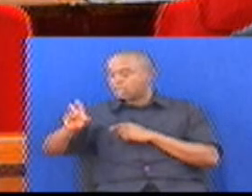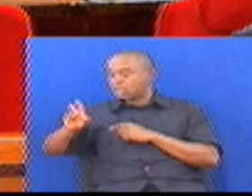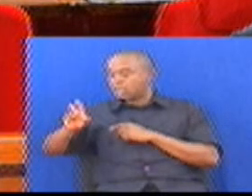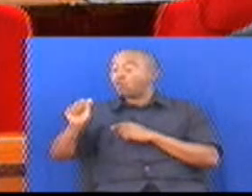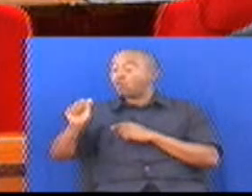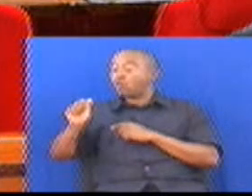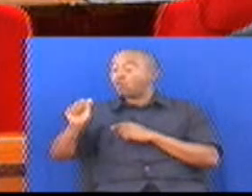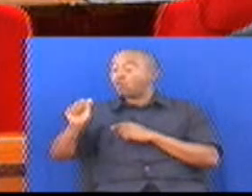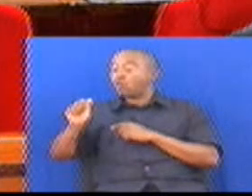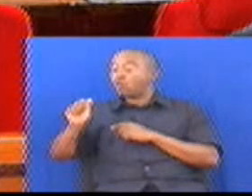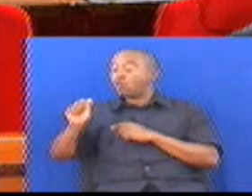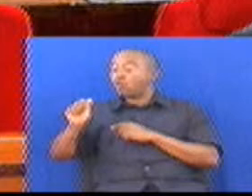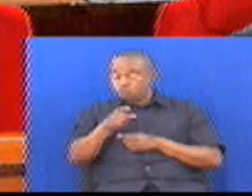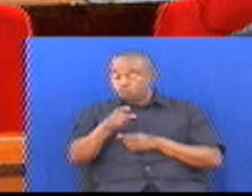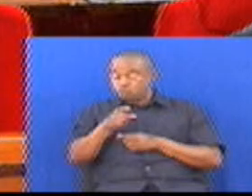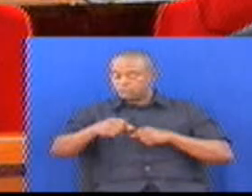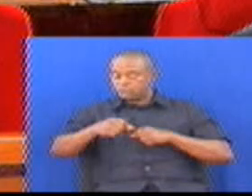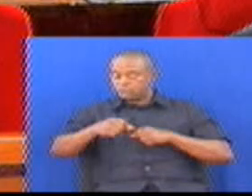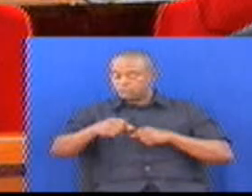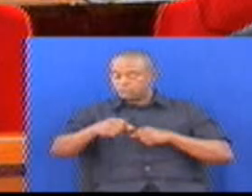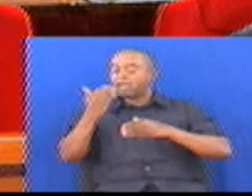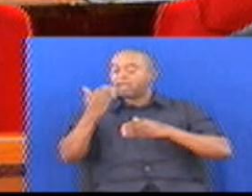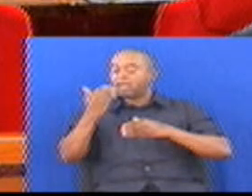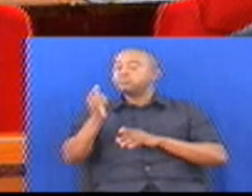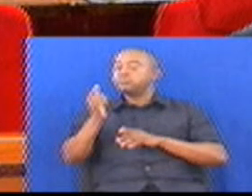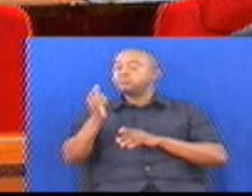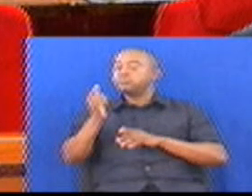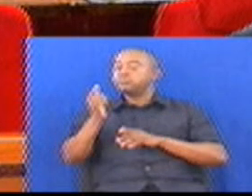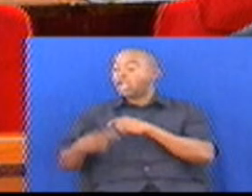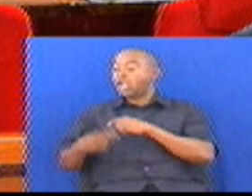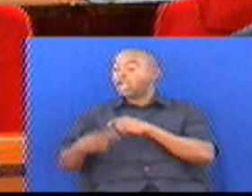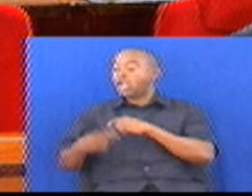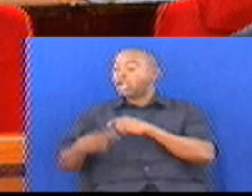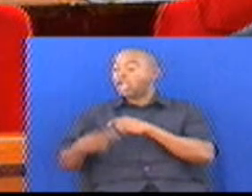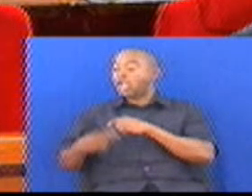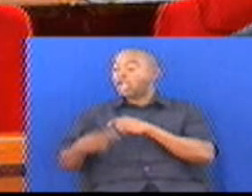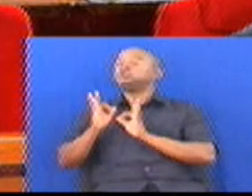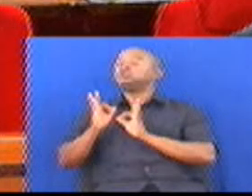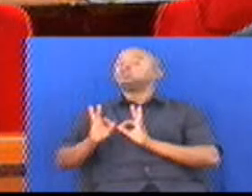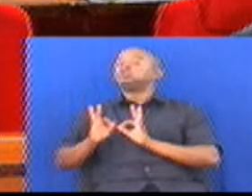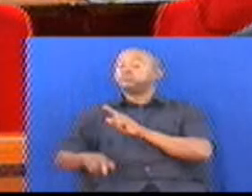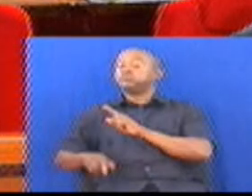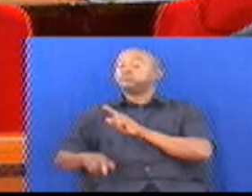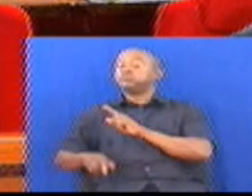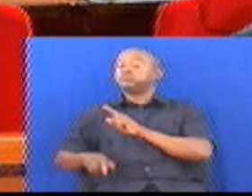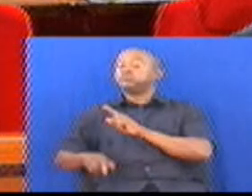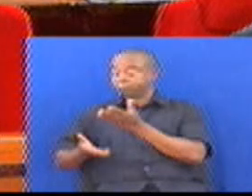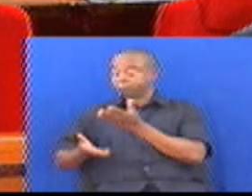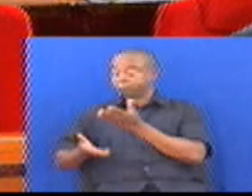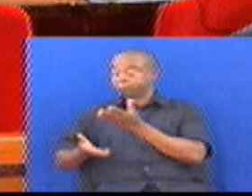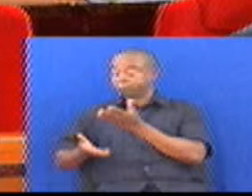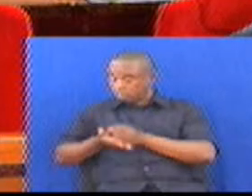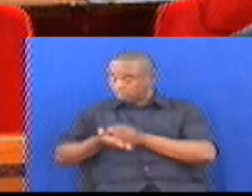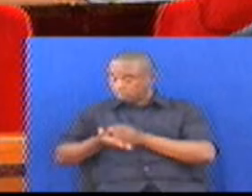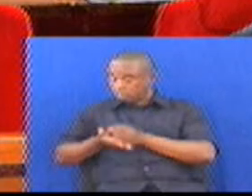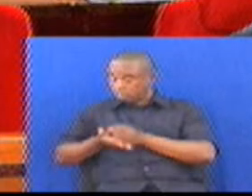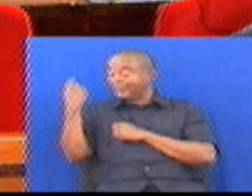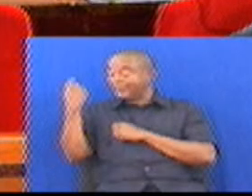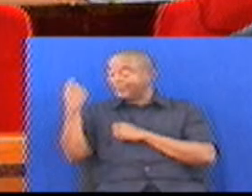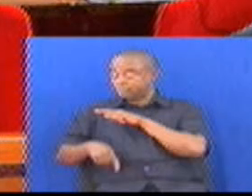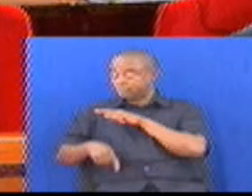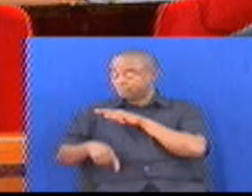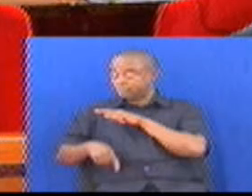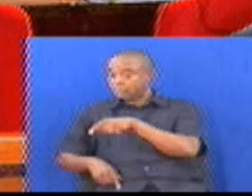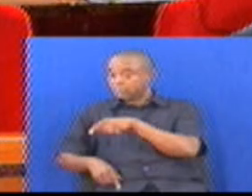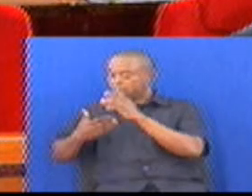Kuu ya Tanzania, kwa kazi nzuri sana ya kizalendo waliolifanyia taifa hili